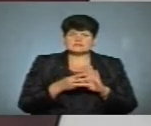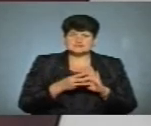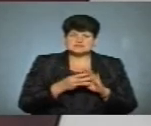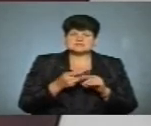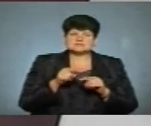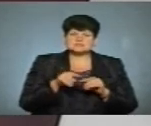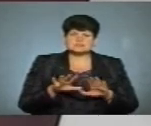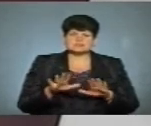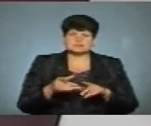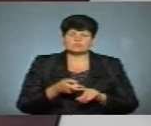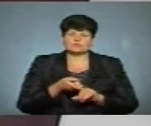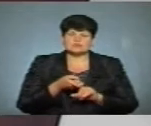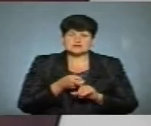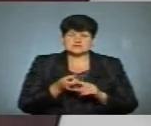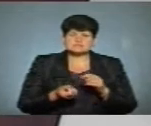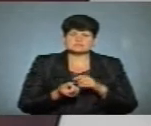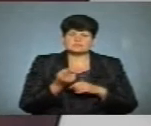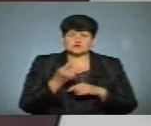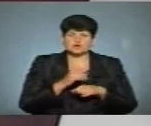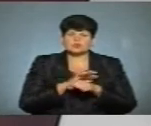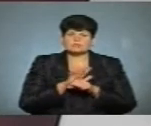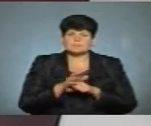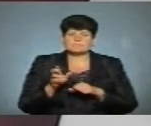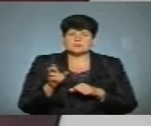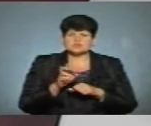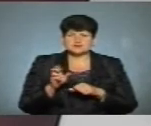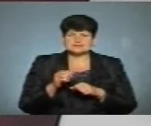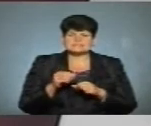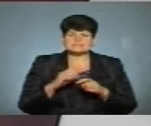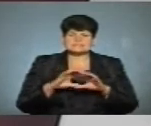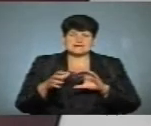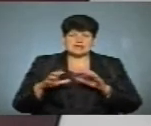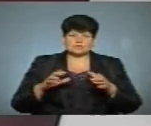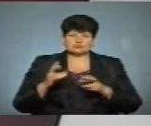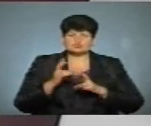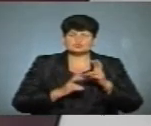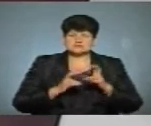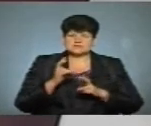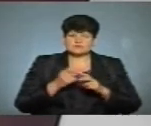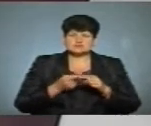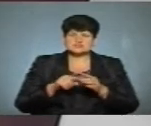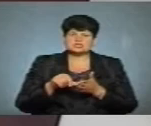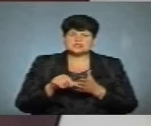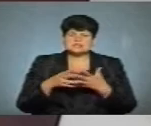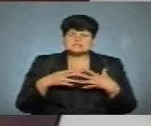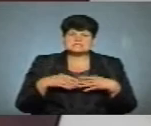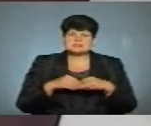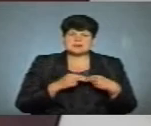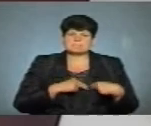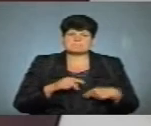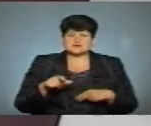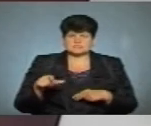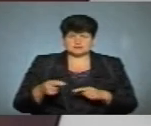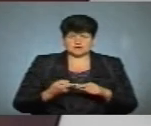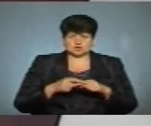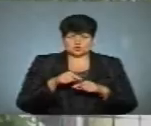цих випадків пов'язані зі спалахом коронавірусу на Бережанському цегельному заводі, каже Володимир Паничев. Це члени сімей працівників цього